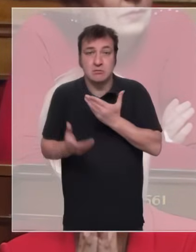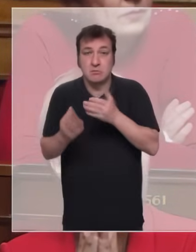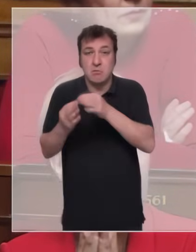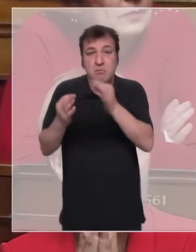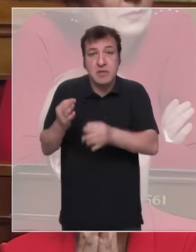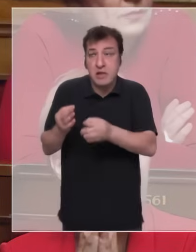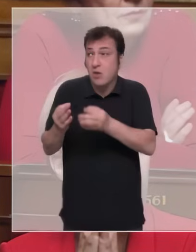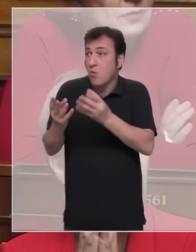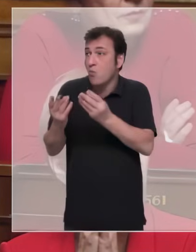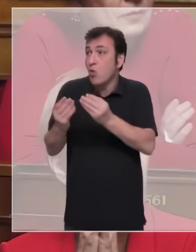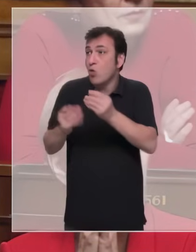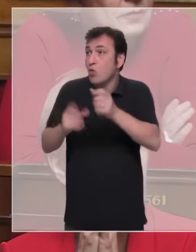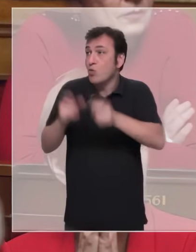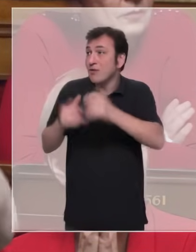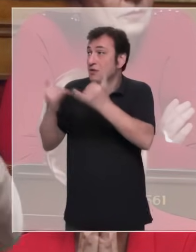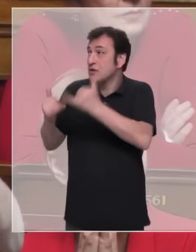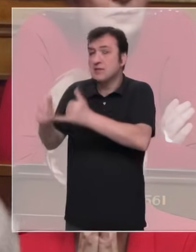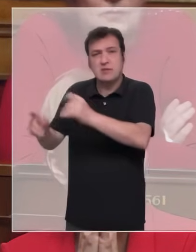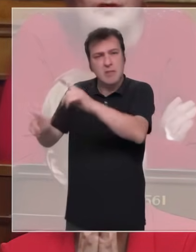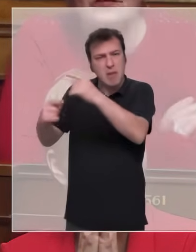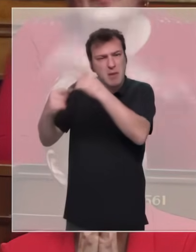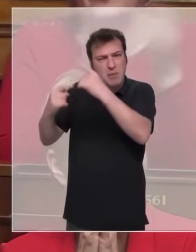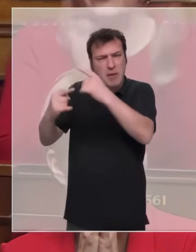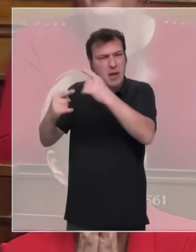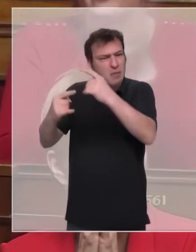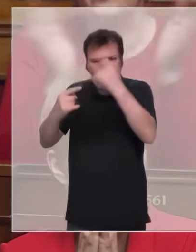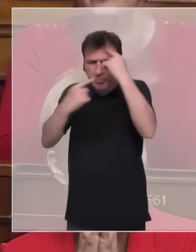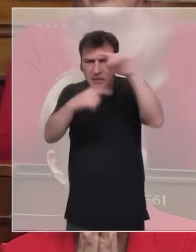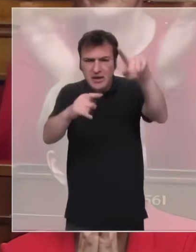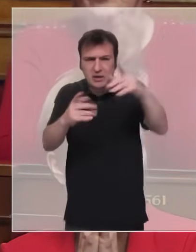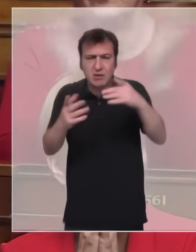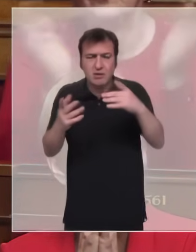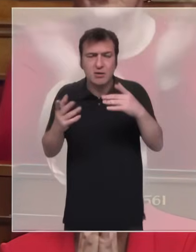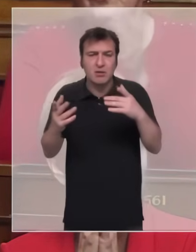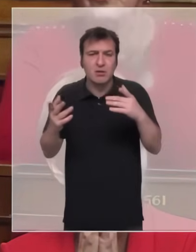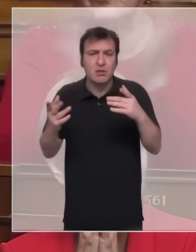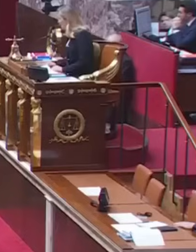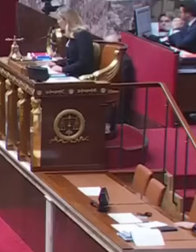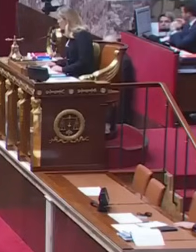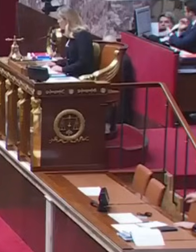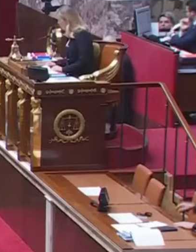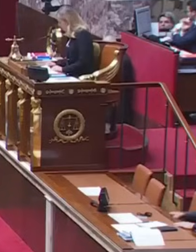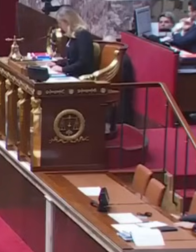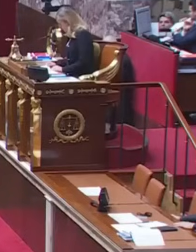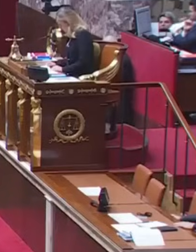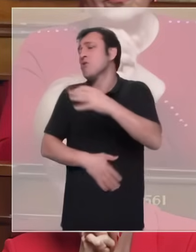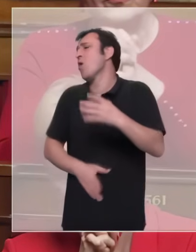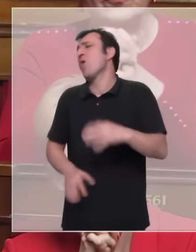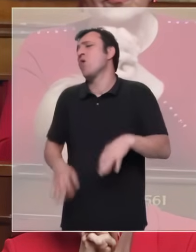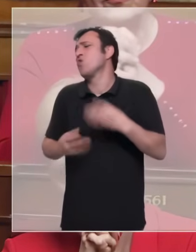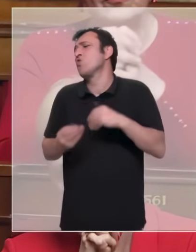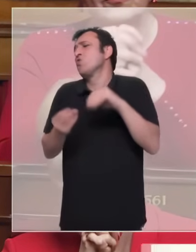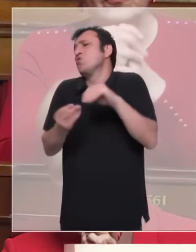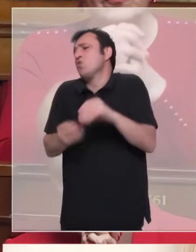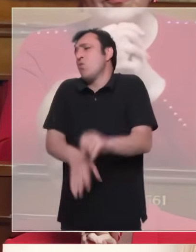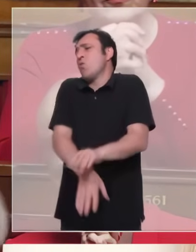de contester, de minimiser, englués dans leur soutien inconditionnel. Inconditionnel. Ma question